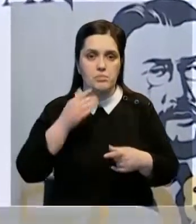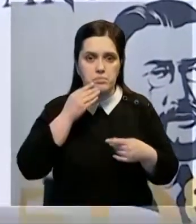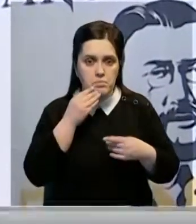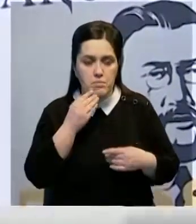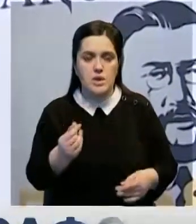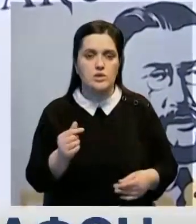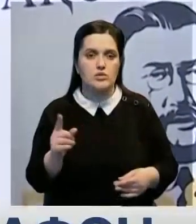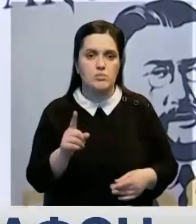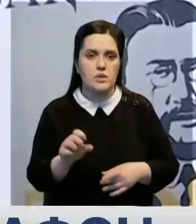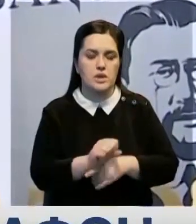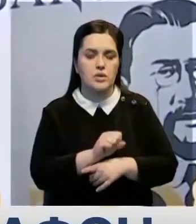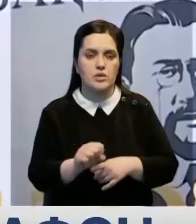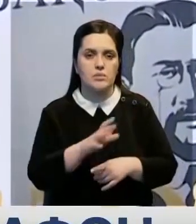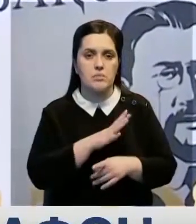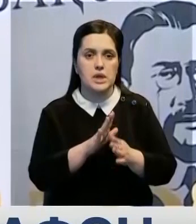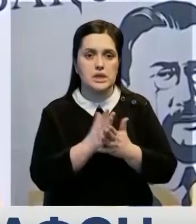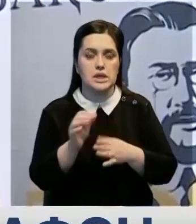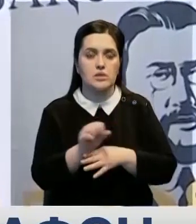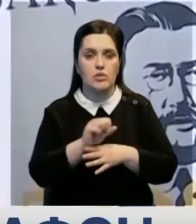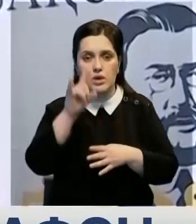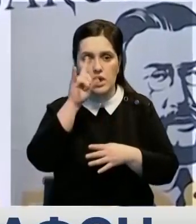чтобы поставить рекорд. А Книга рекордов